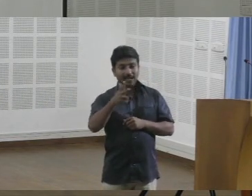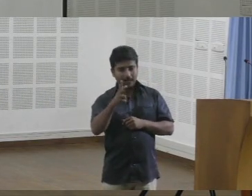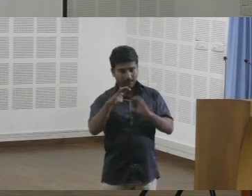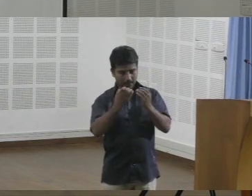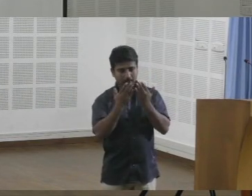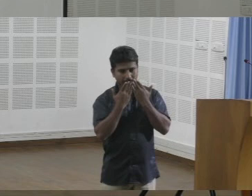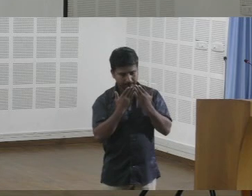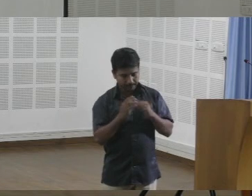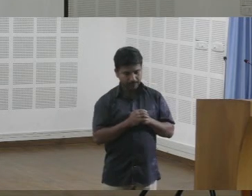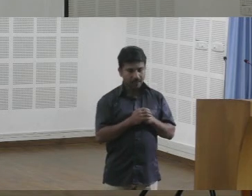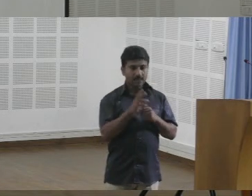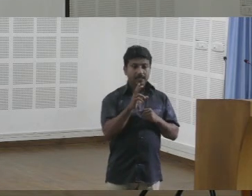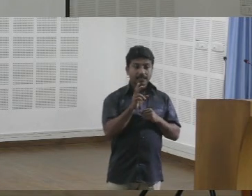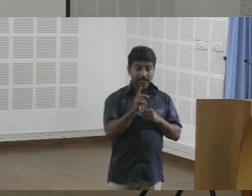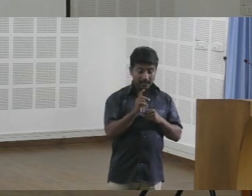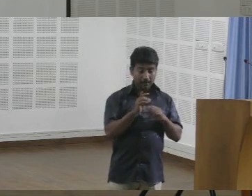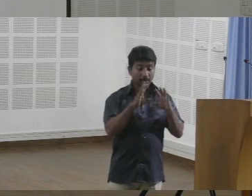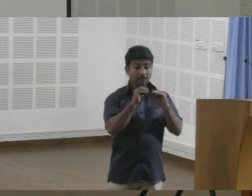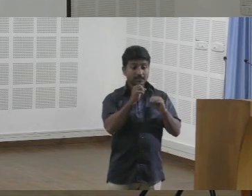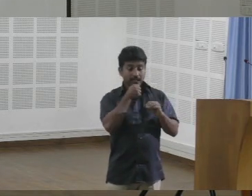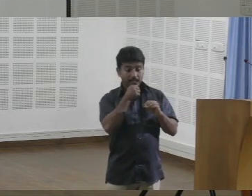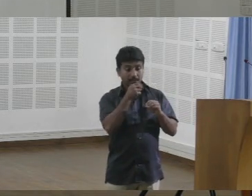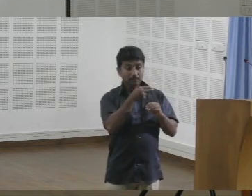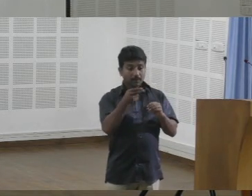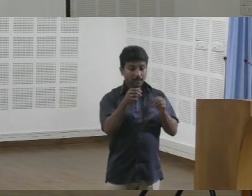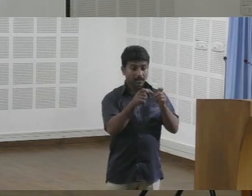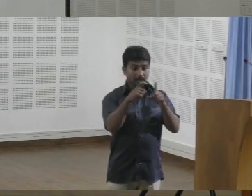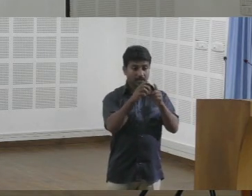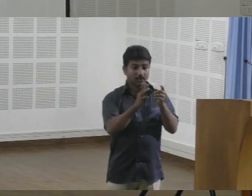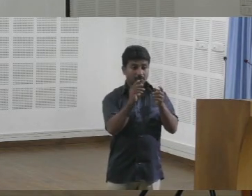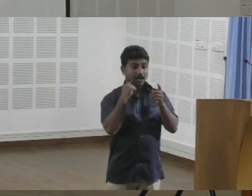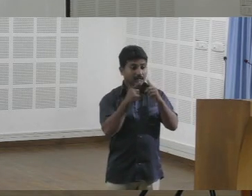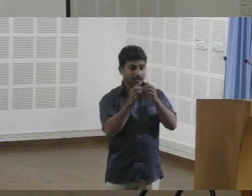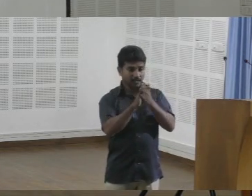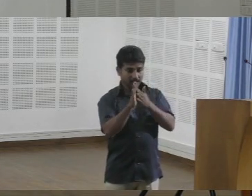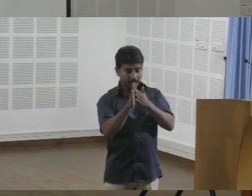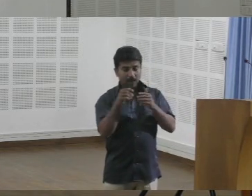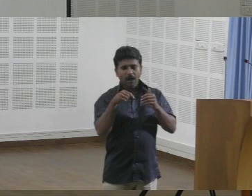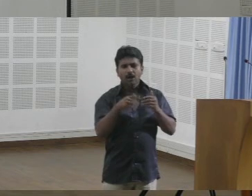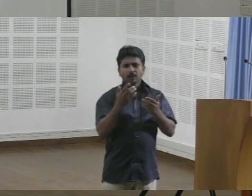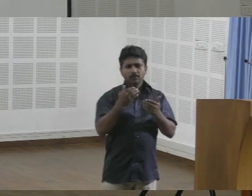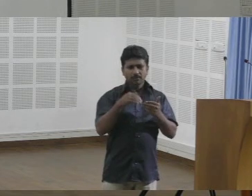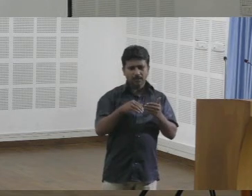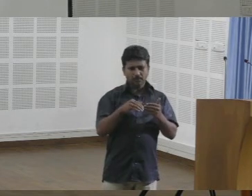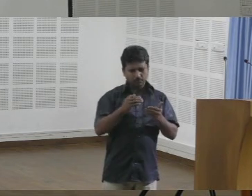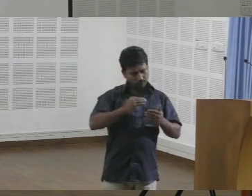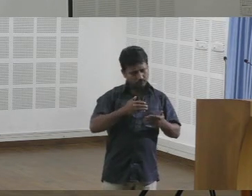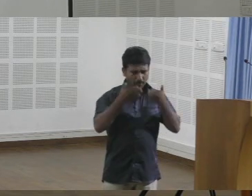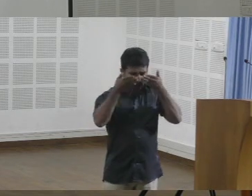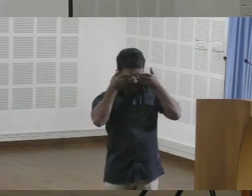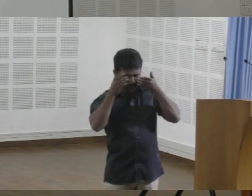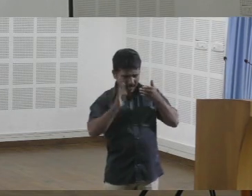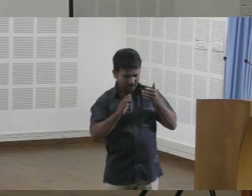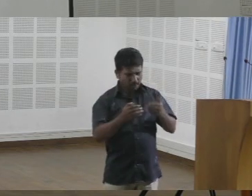വയസ്സ്. അദ്വൈതാണ് ഓട്ടിസം ഡയഗ്നോസ് ചെയ്തത്. അദ്വൈത് ചെറുപ്പത്തിലെ മുതലോട്ടോ മനസ്റ്റോസ് ഒന്നും